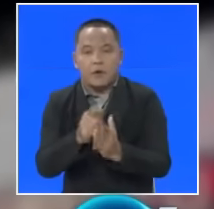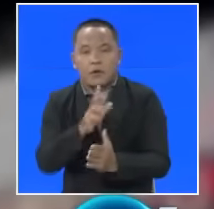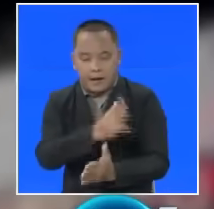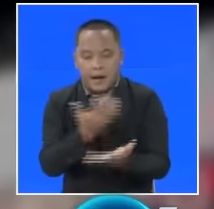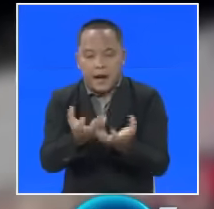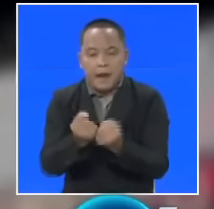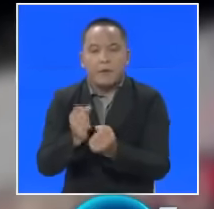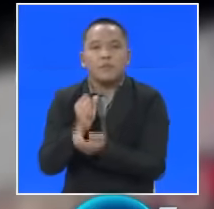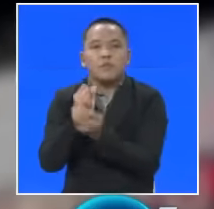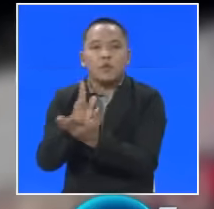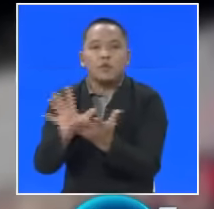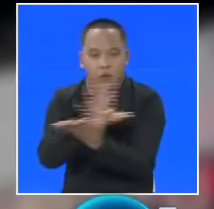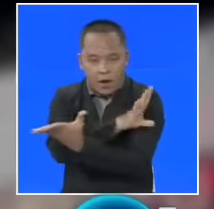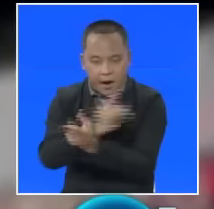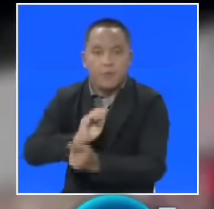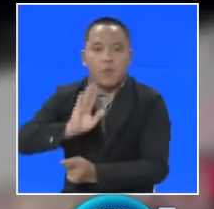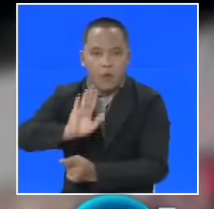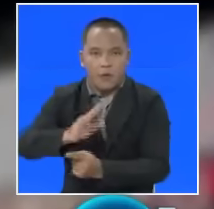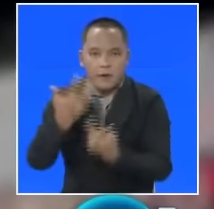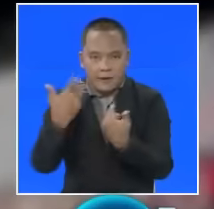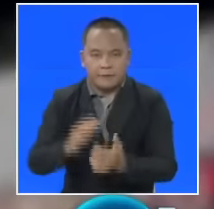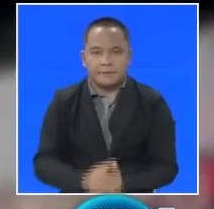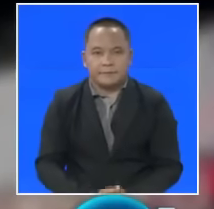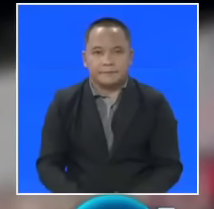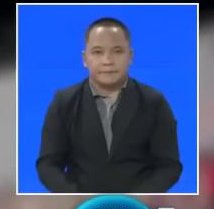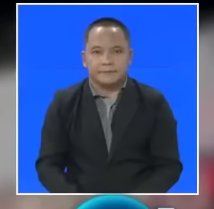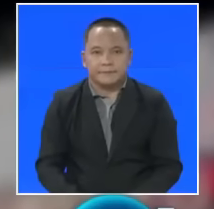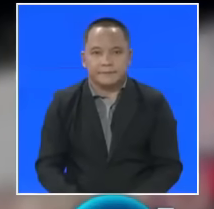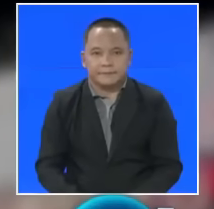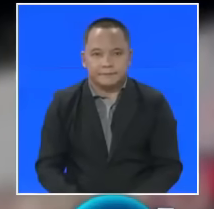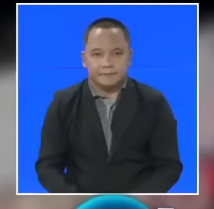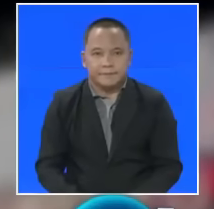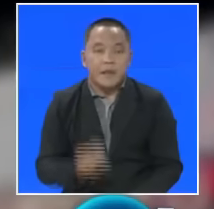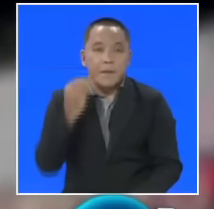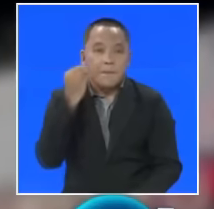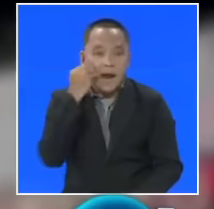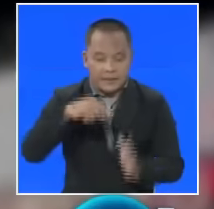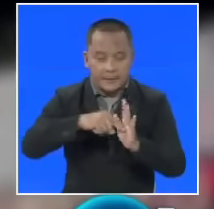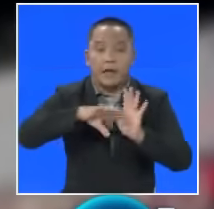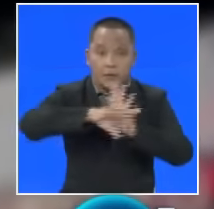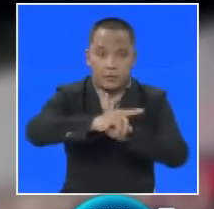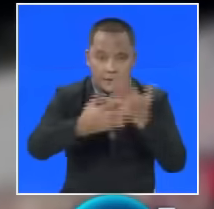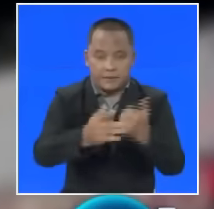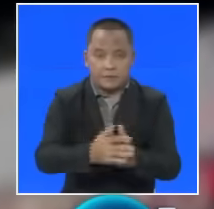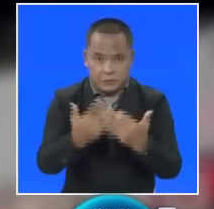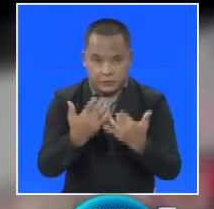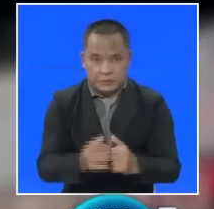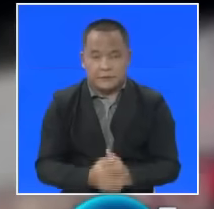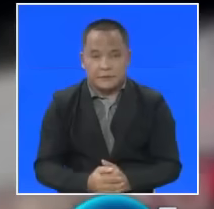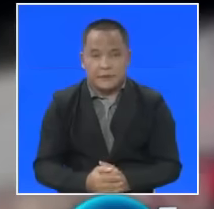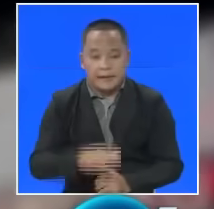าลด่านขุนทดเพื่อนำไปบำเพ็ญกุศลตามกฎหมายตามประเพณีที่บ้านเข้าจังหวัดชัยภูมิขณะ